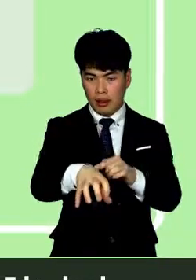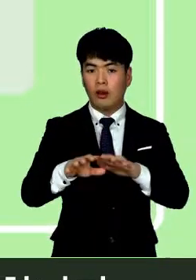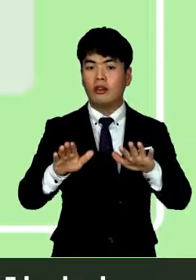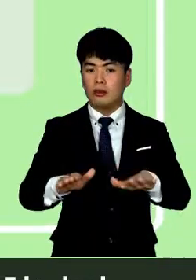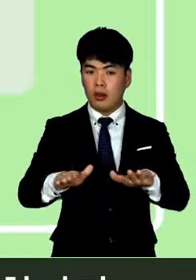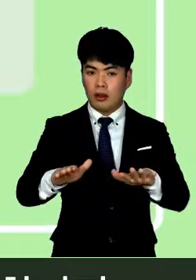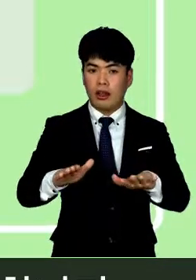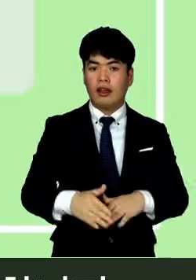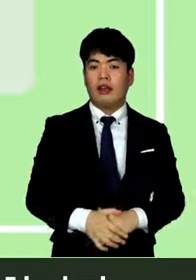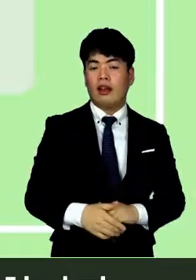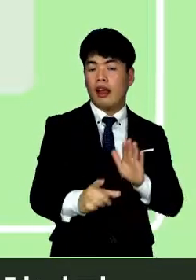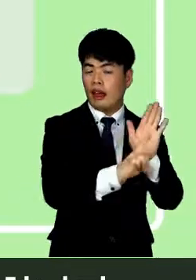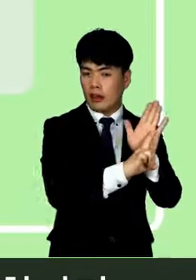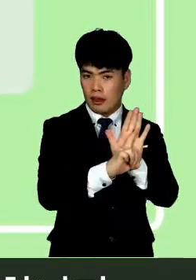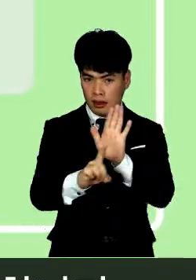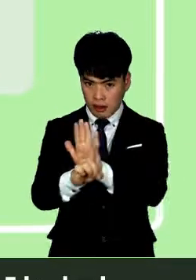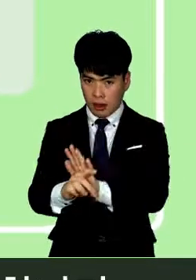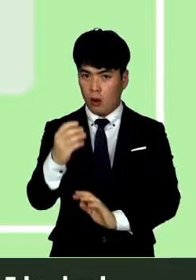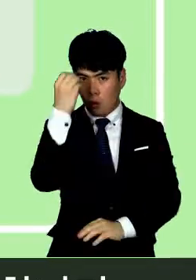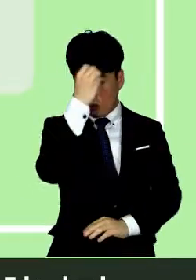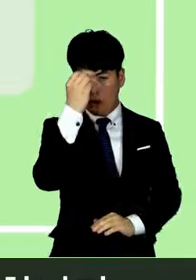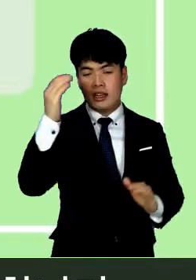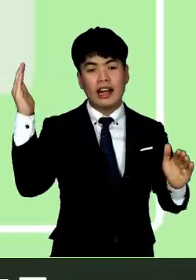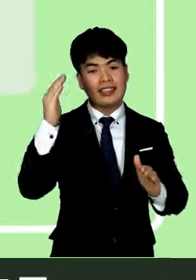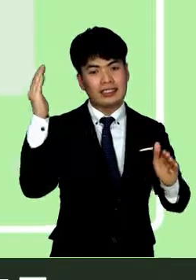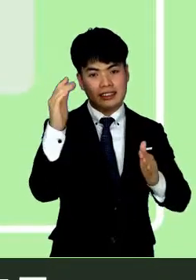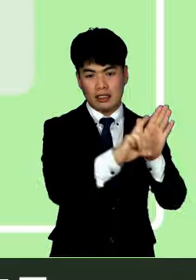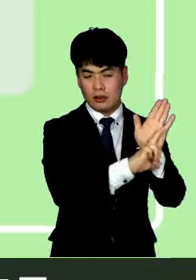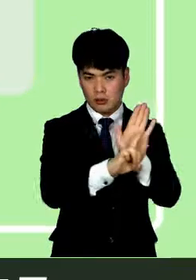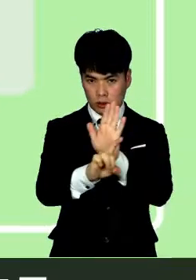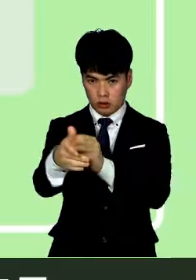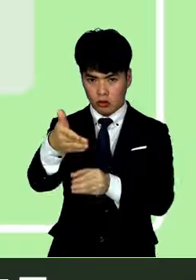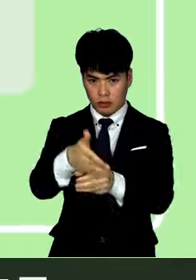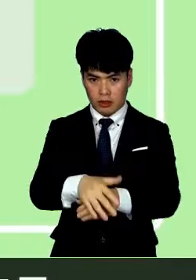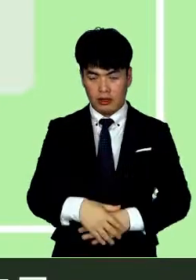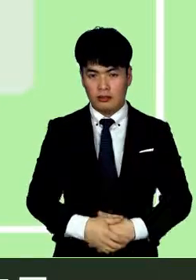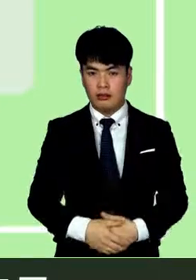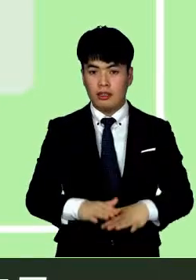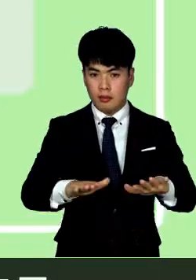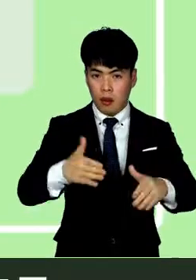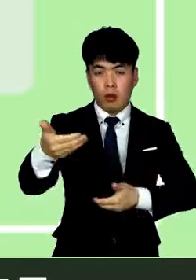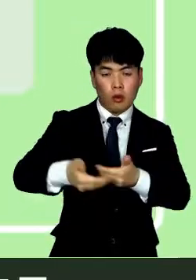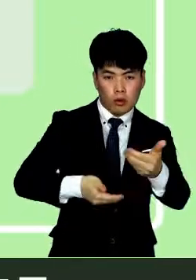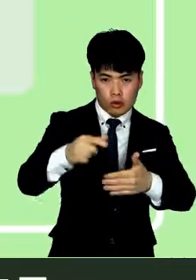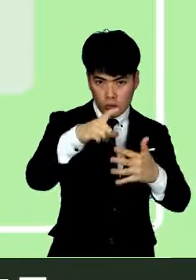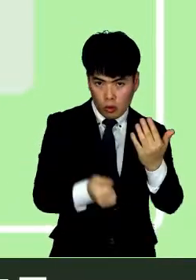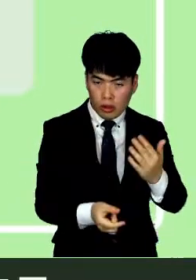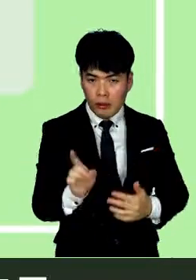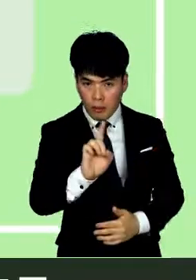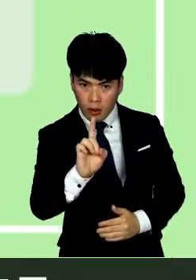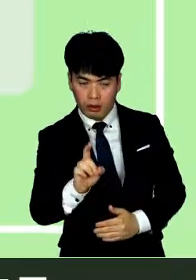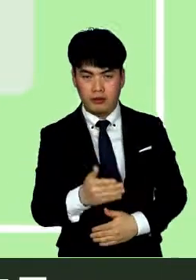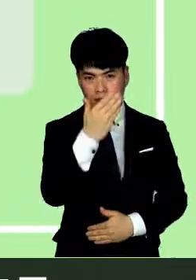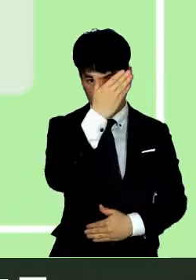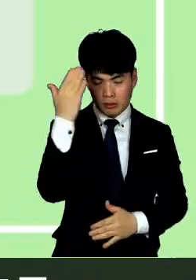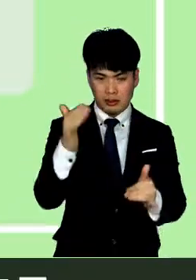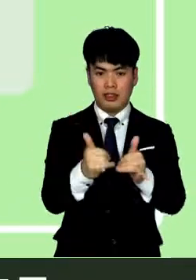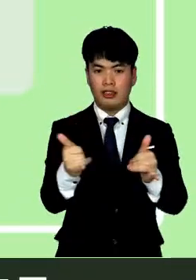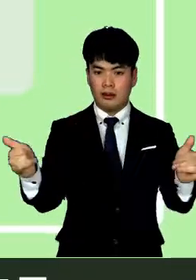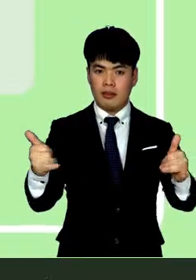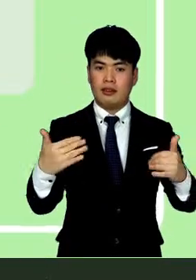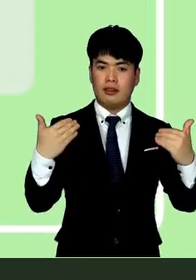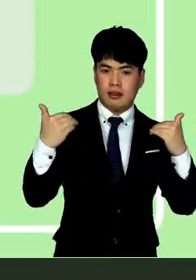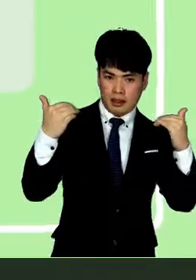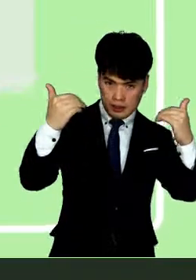참가할 고교생을 오는 7월 20일까지 모집합니다. 글로벌 청소년 교류 프로그램은 청소년들이 글로벌 리더로 성장할